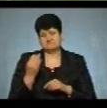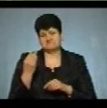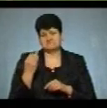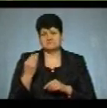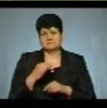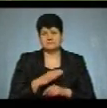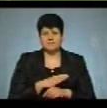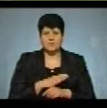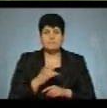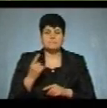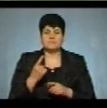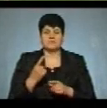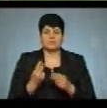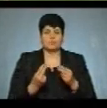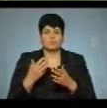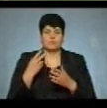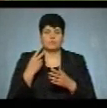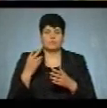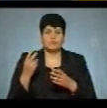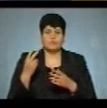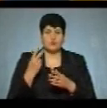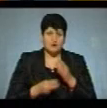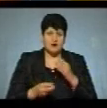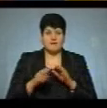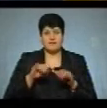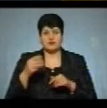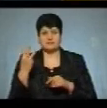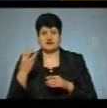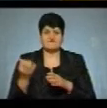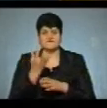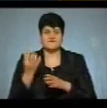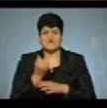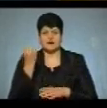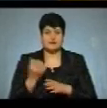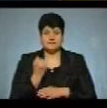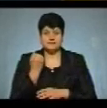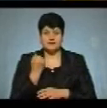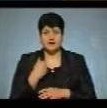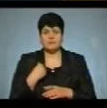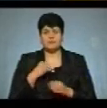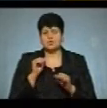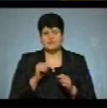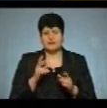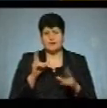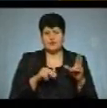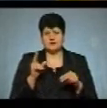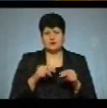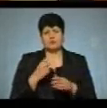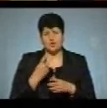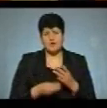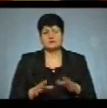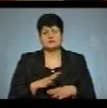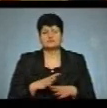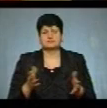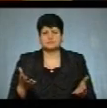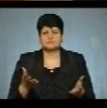моментами. Першу партію програв, потім 3 виграв. Може, десь не повезло, може, суперник сильніший, але програли, ну, всякі буває. Та